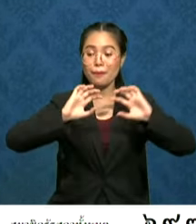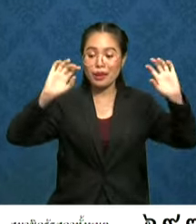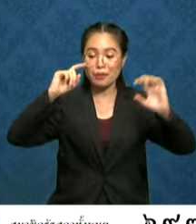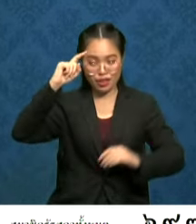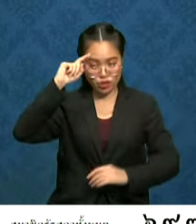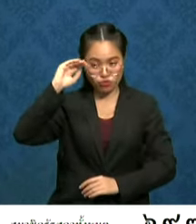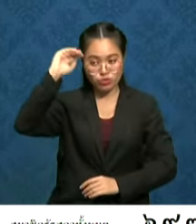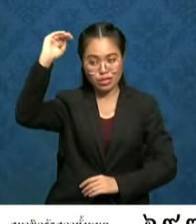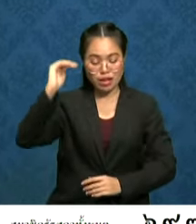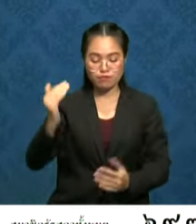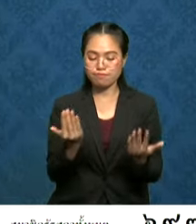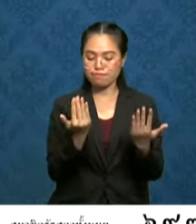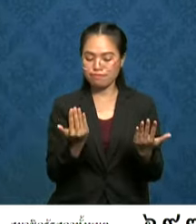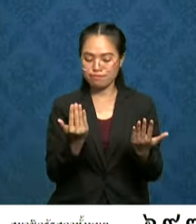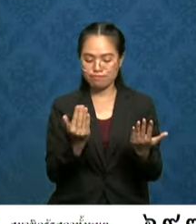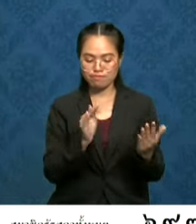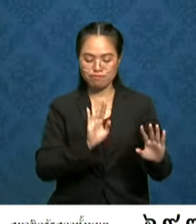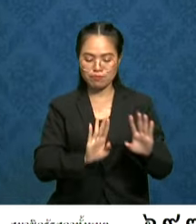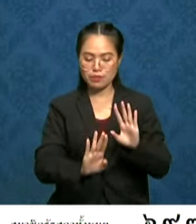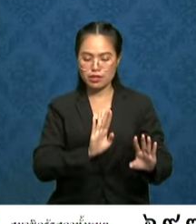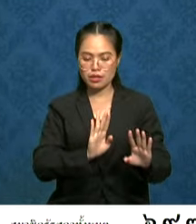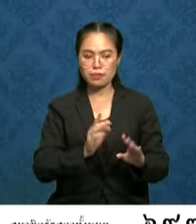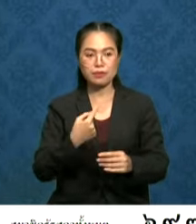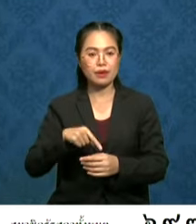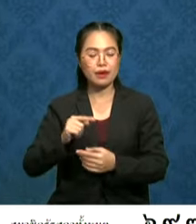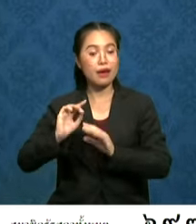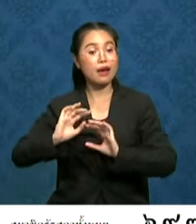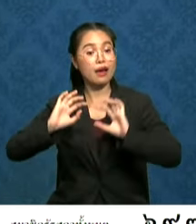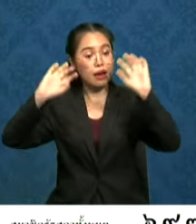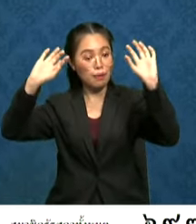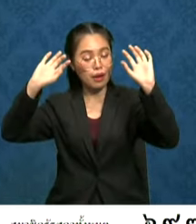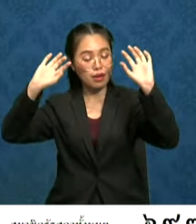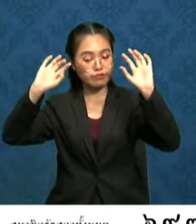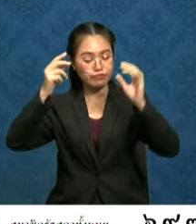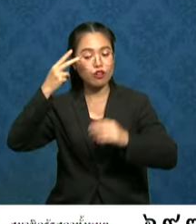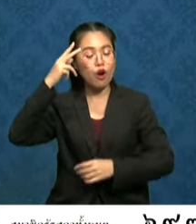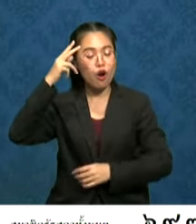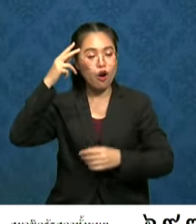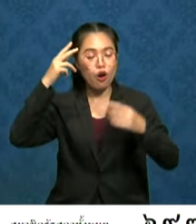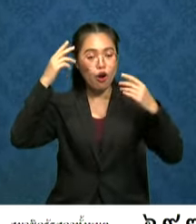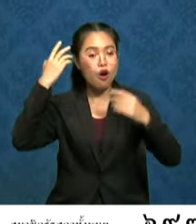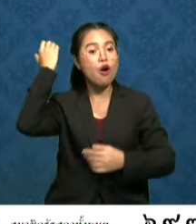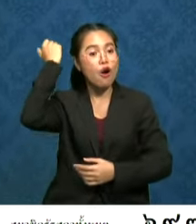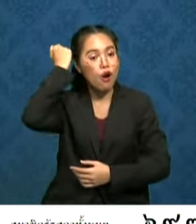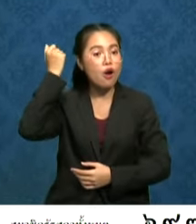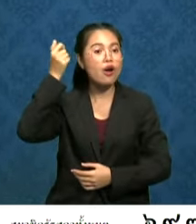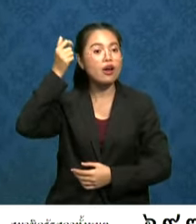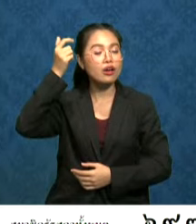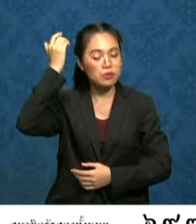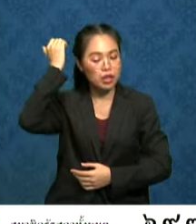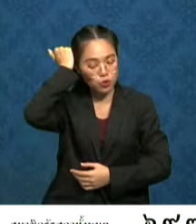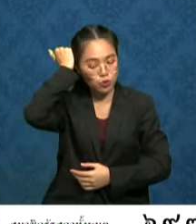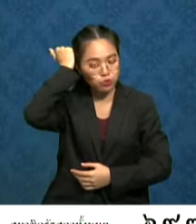ว่ารัฐบาลชุดนี้มีความตระหนักรู้เรื่องความท้าทายและประเด็นปัญหาด้านการเมืองมากขึ้น